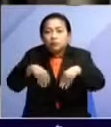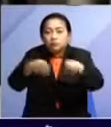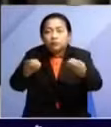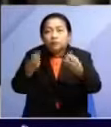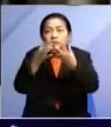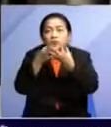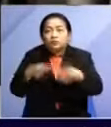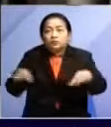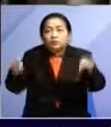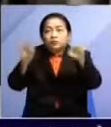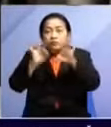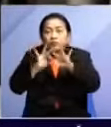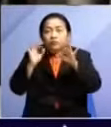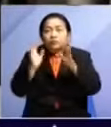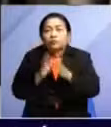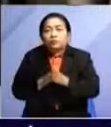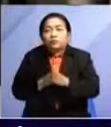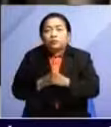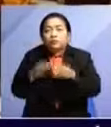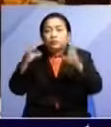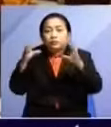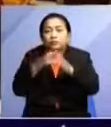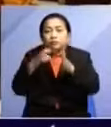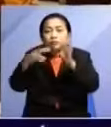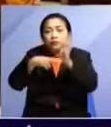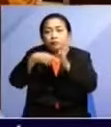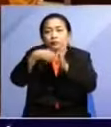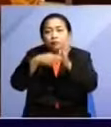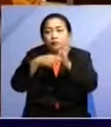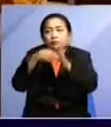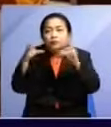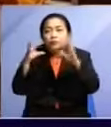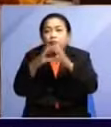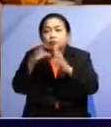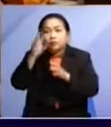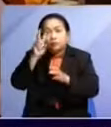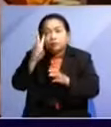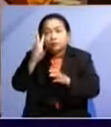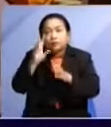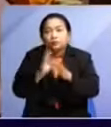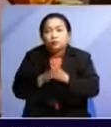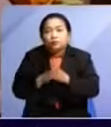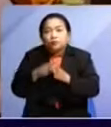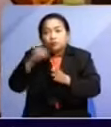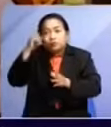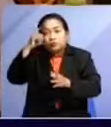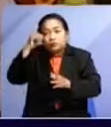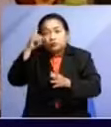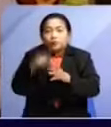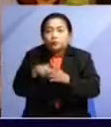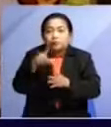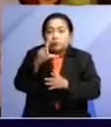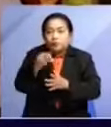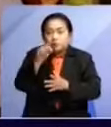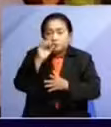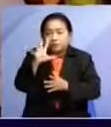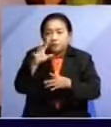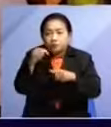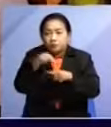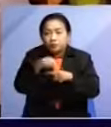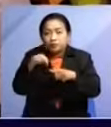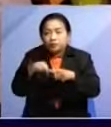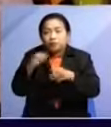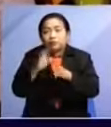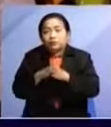แล้วนะครับว่าเป็นห่วงนะครับกลุ่มมีทั้ง 2กลุ่มนี้คิดเป็นสัดส่วนกว่า 25%ของประชากรทั้ง